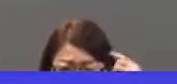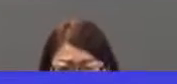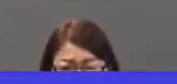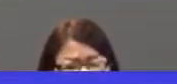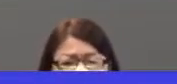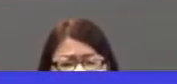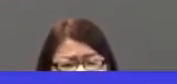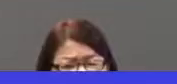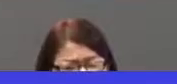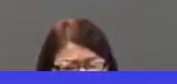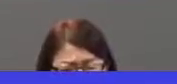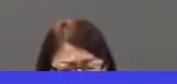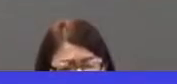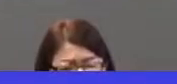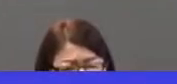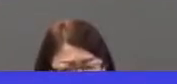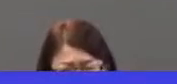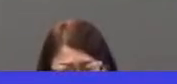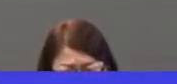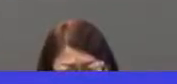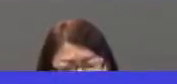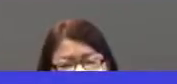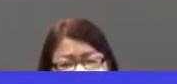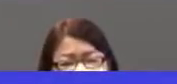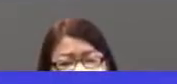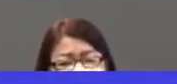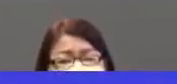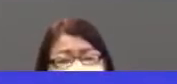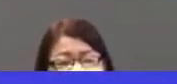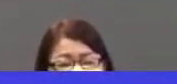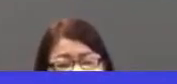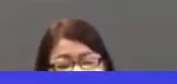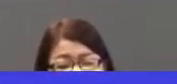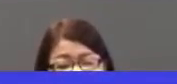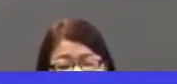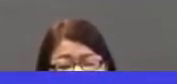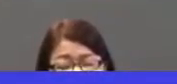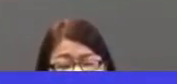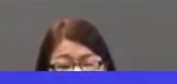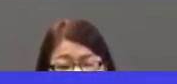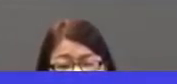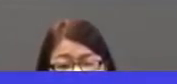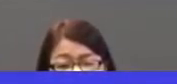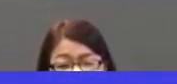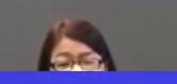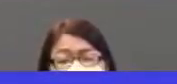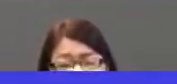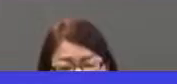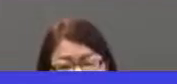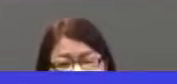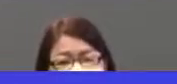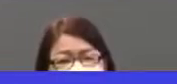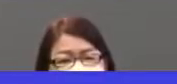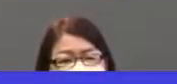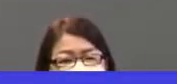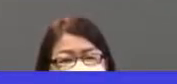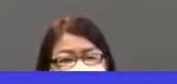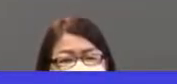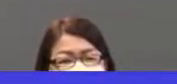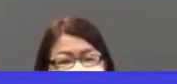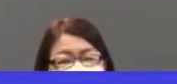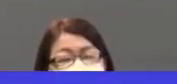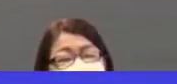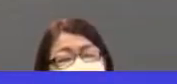ามผู้ว่าปราจีนคุณวรพันธ์สุวรรณนุชนะคะคุณวรพันธ์บอกว่ายังไม่สะดวกที่จะชี้แจงแล้วก็มีการตัดสายโทรศัพท์ทิ้ง